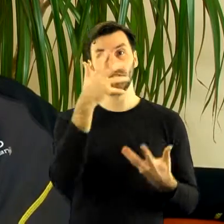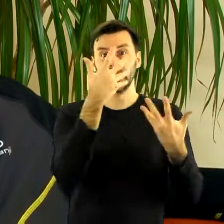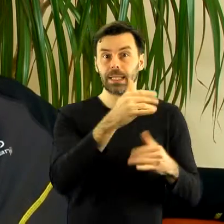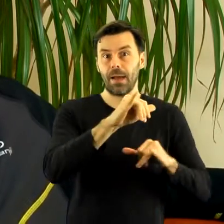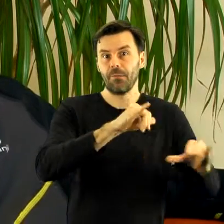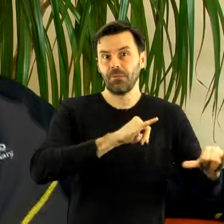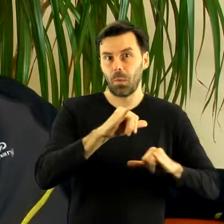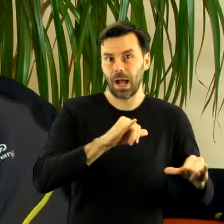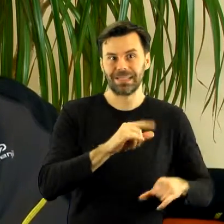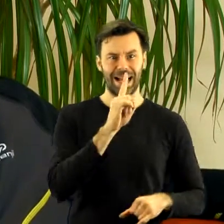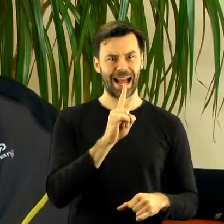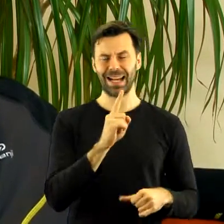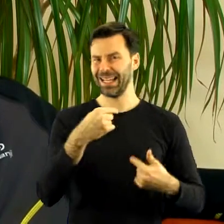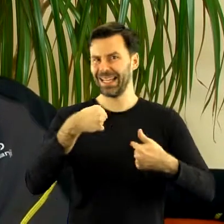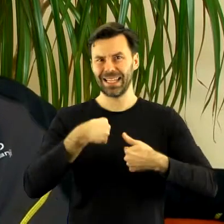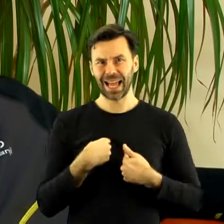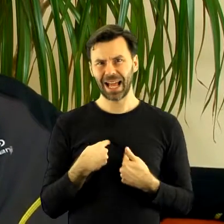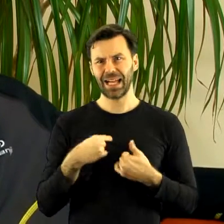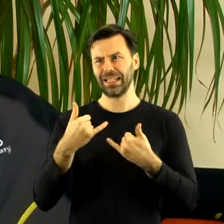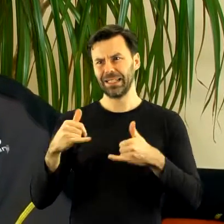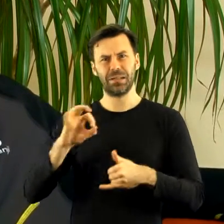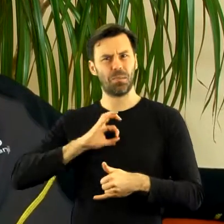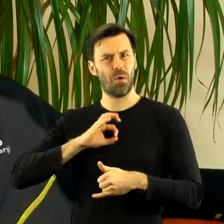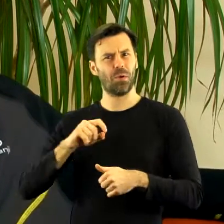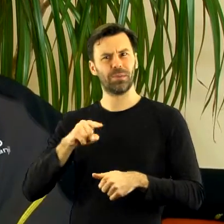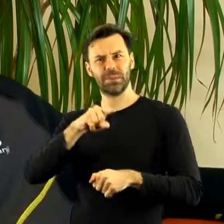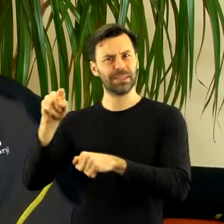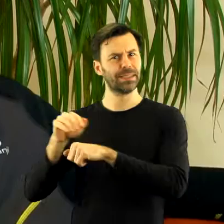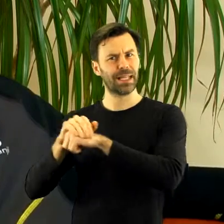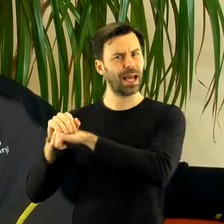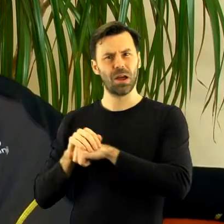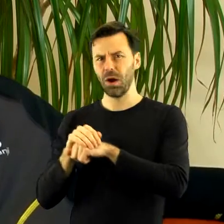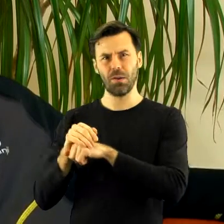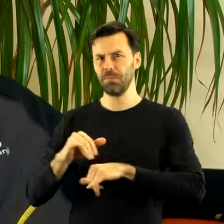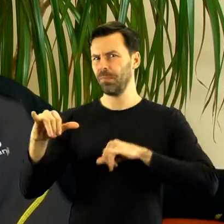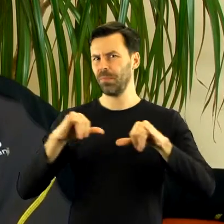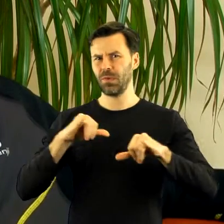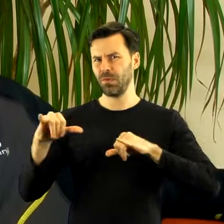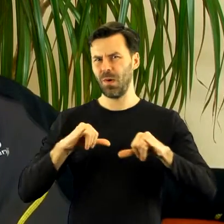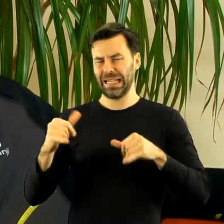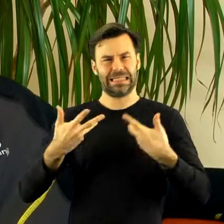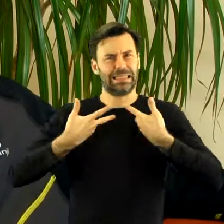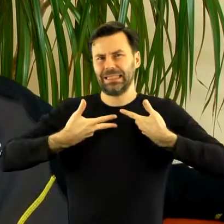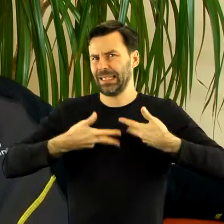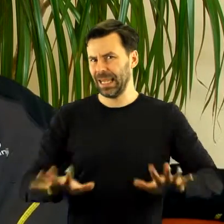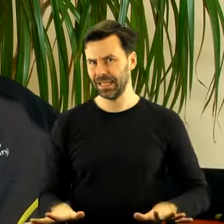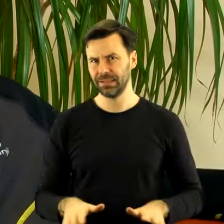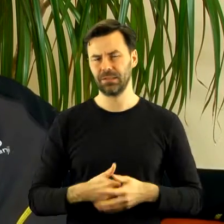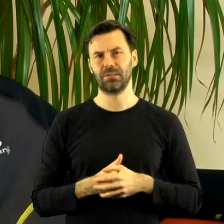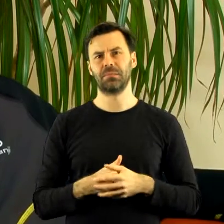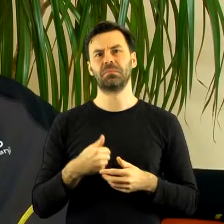organizacji jest coś takiego, natomiast jeżeli chodzi o mnie i o paru ludzi, których również